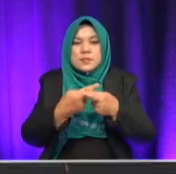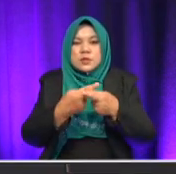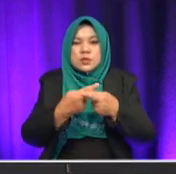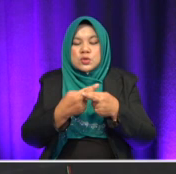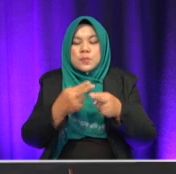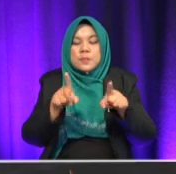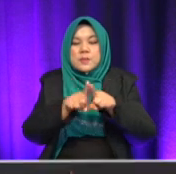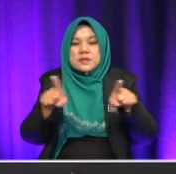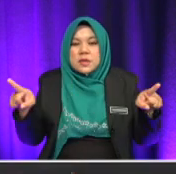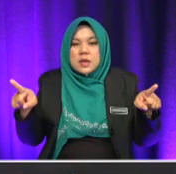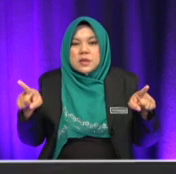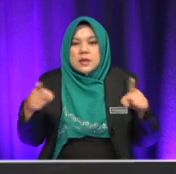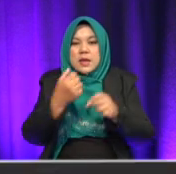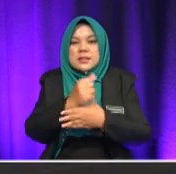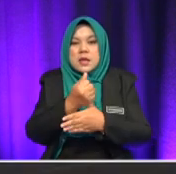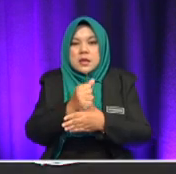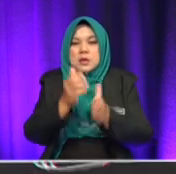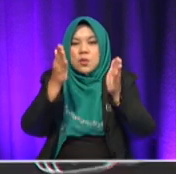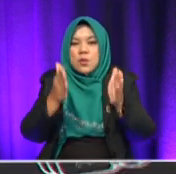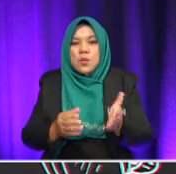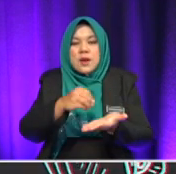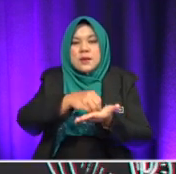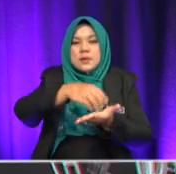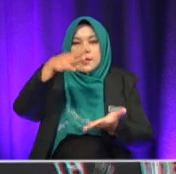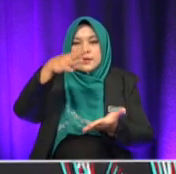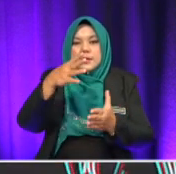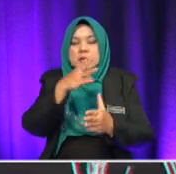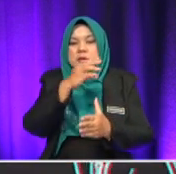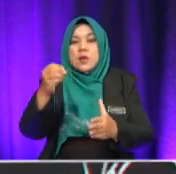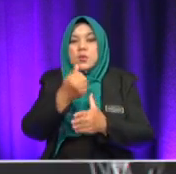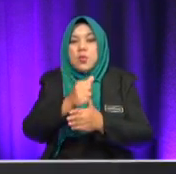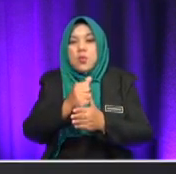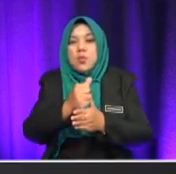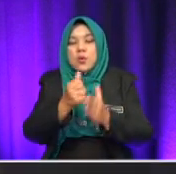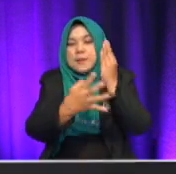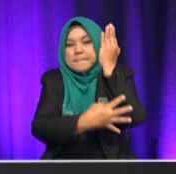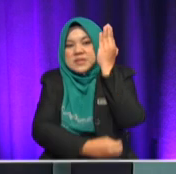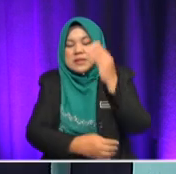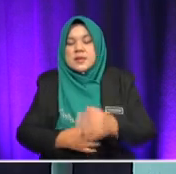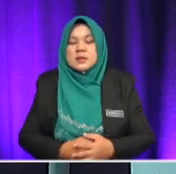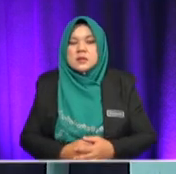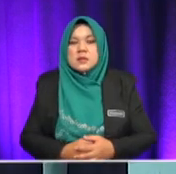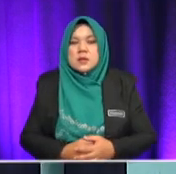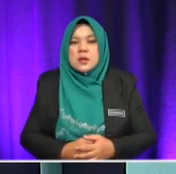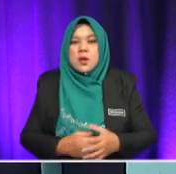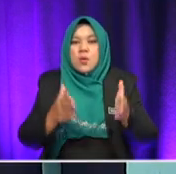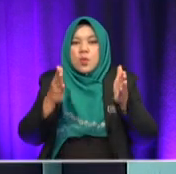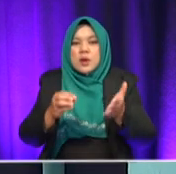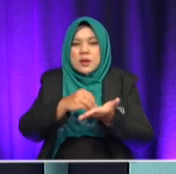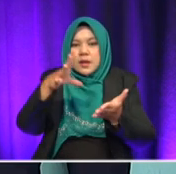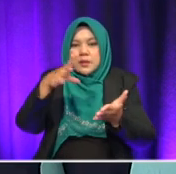antara orang kaya dan orang miskin Masya Allah yang betul lah yang kaya dengan miskin mereka dapat ya